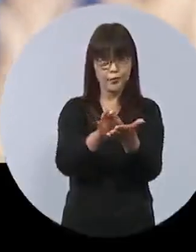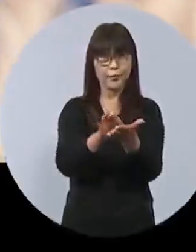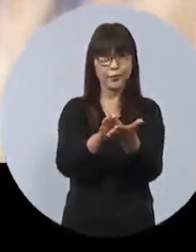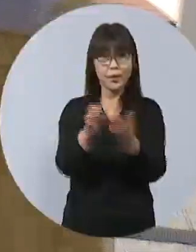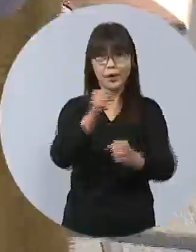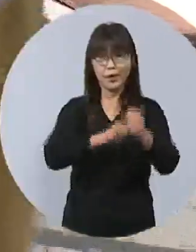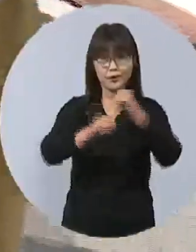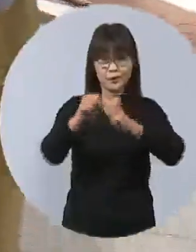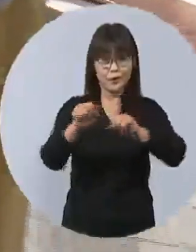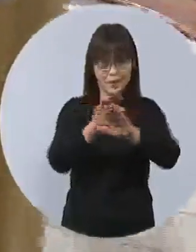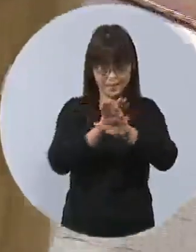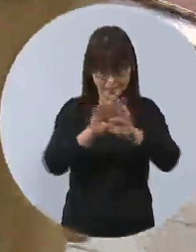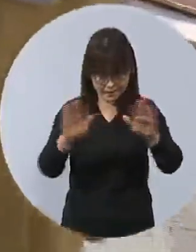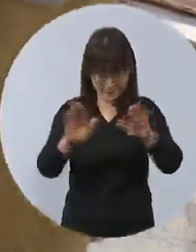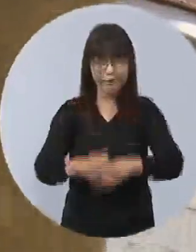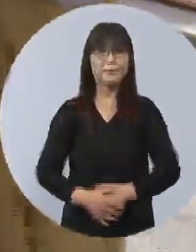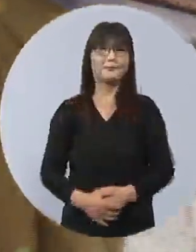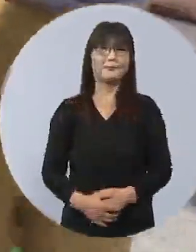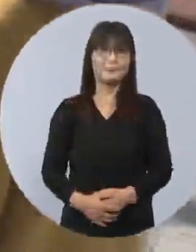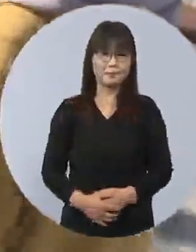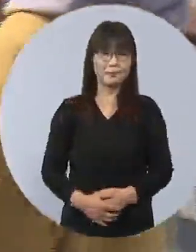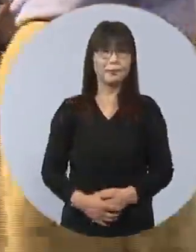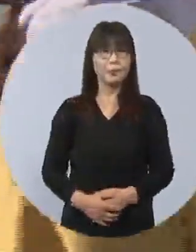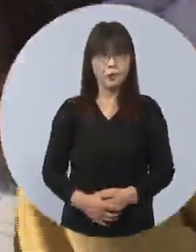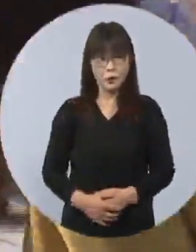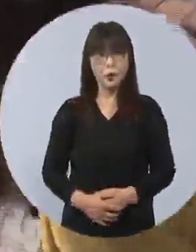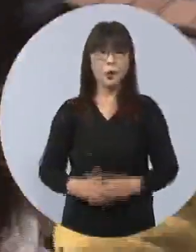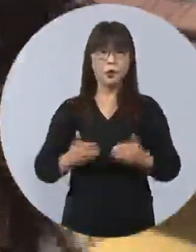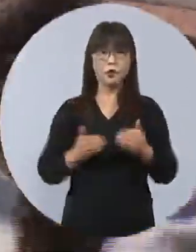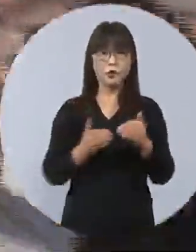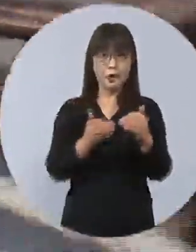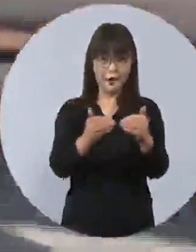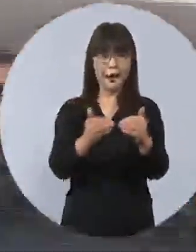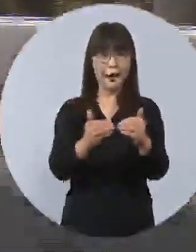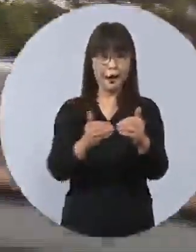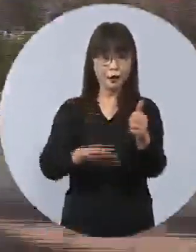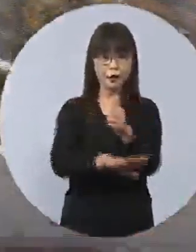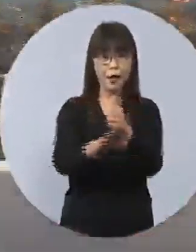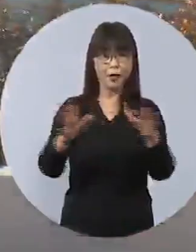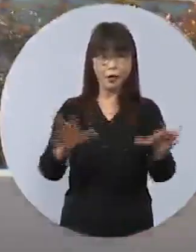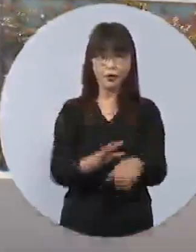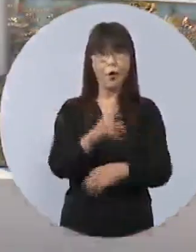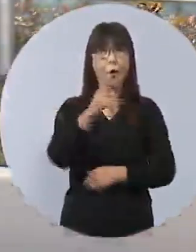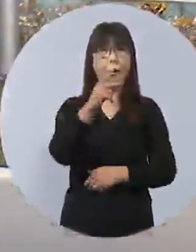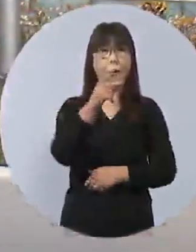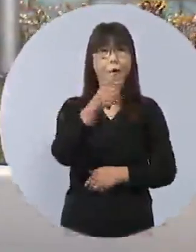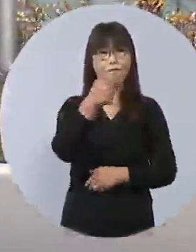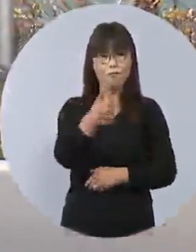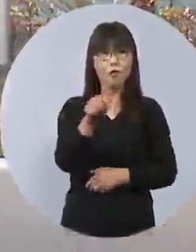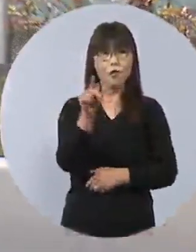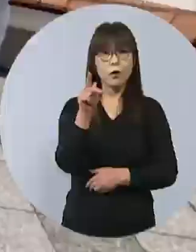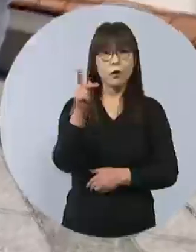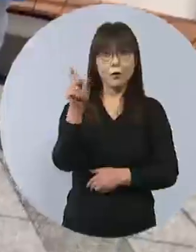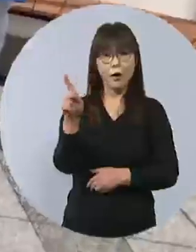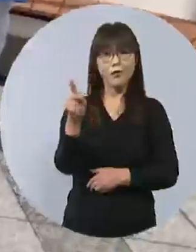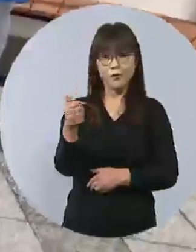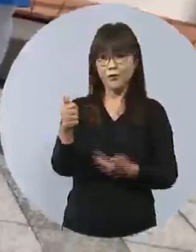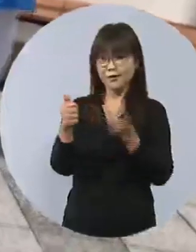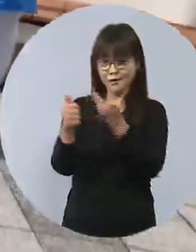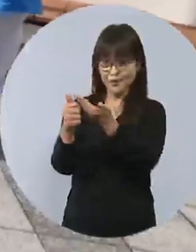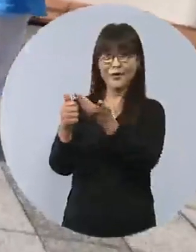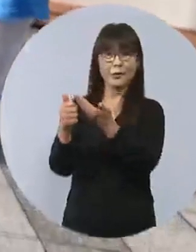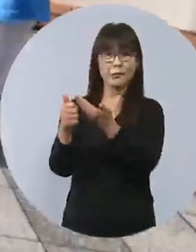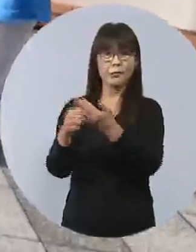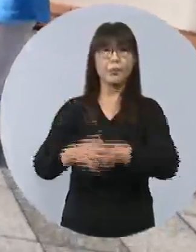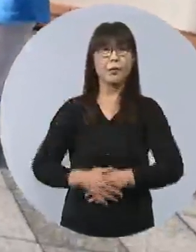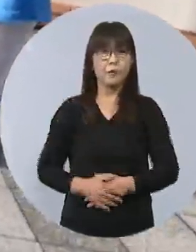ジェクトがスタートしました。その取り組みを進めている環境総務課の方にお話を伺いました。